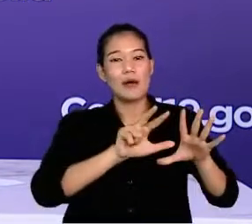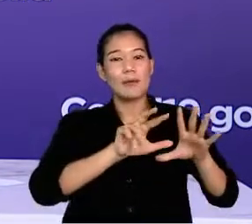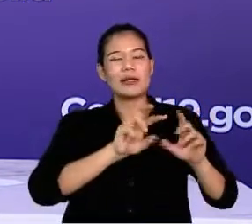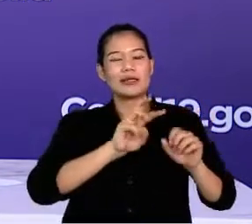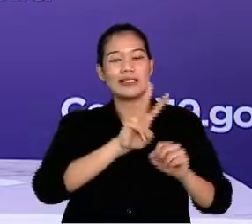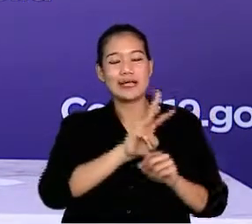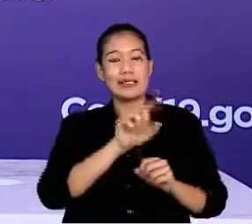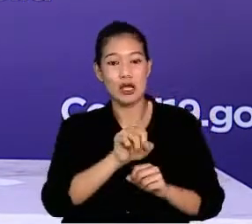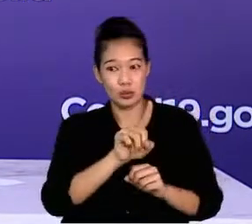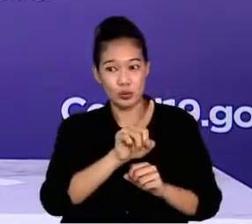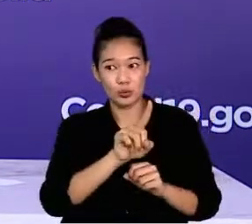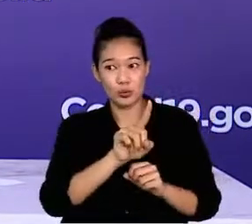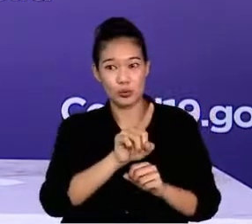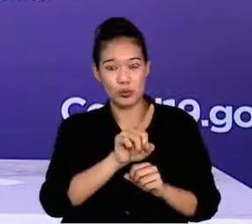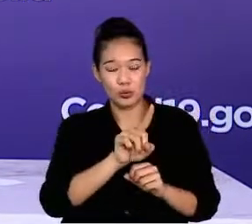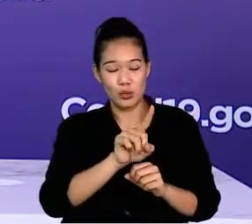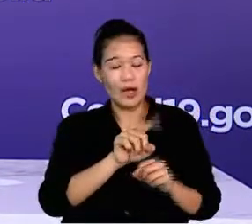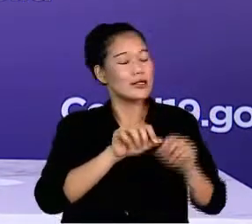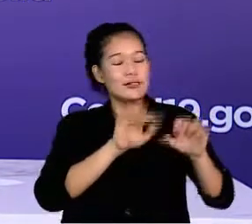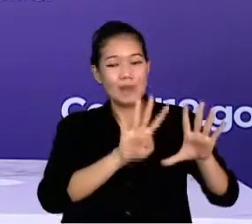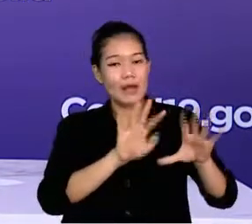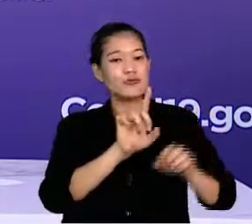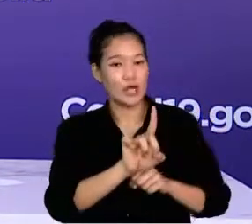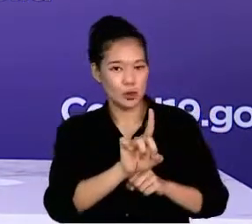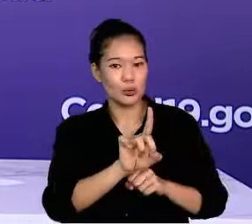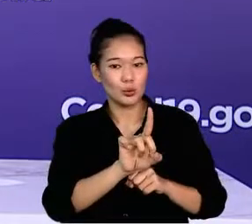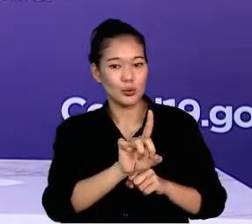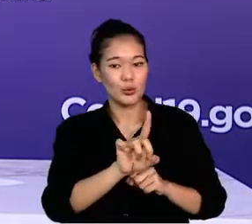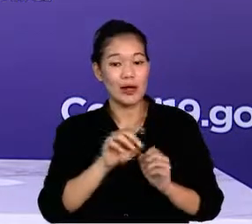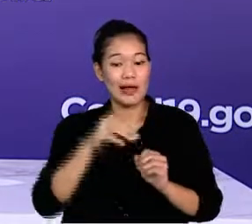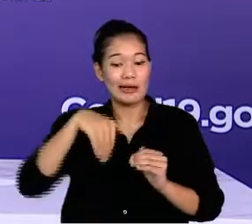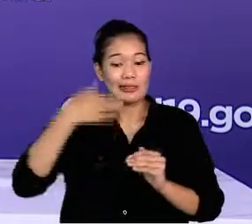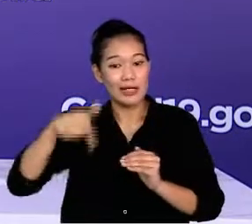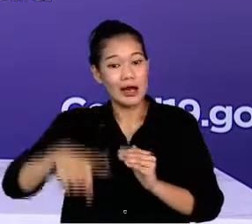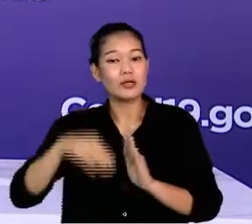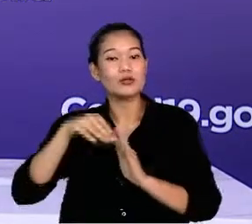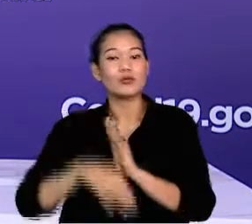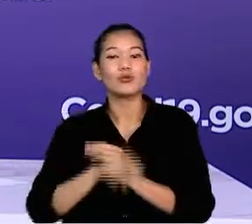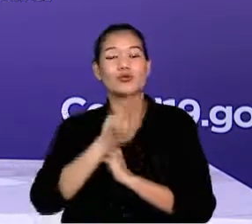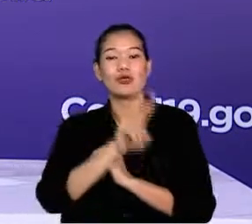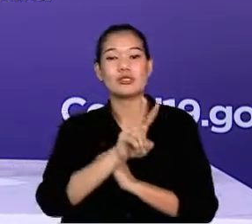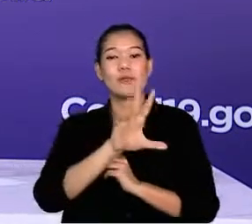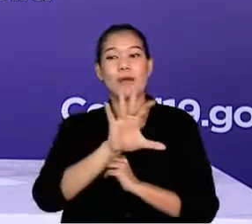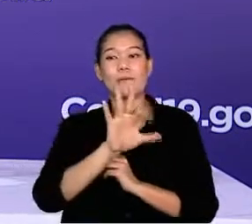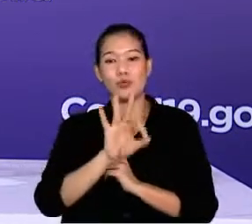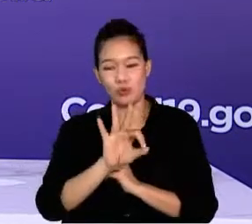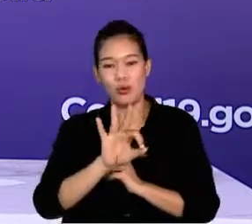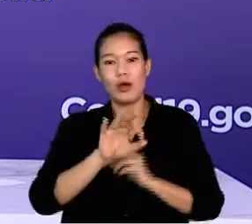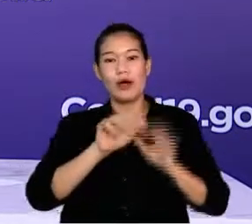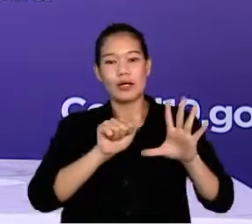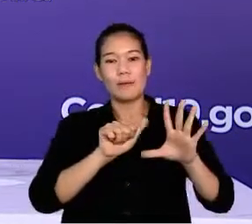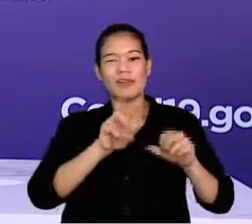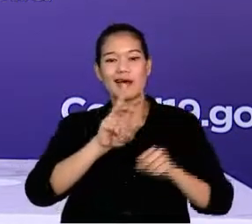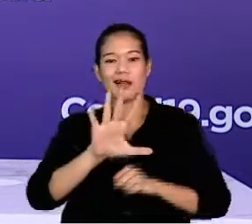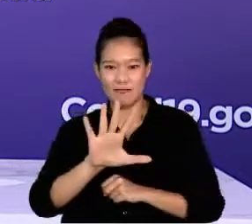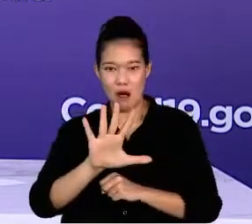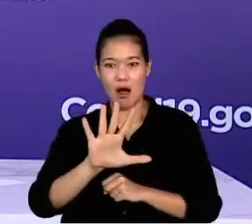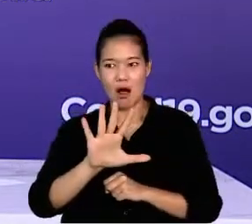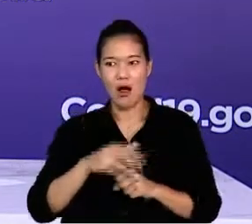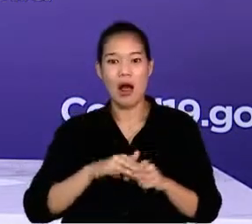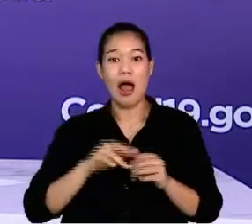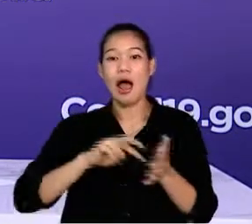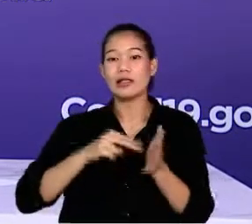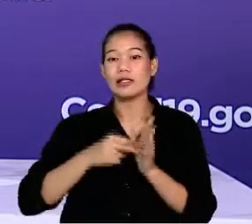3831 891 maksudnya menjadi 225.000 635